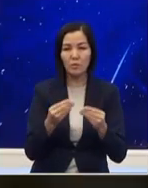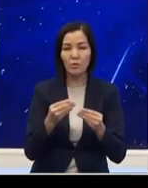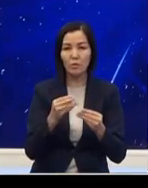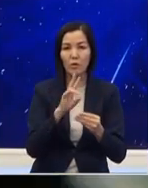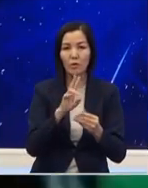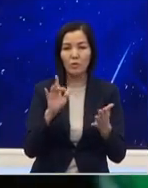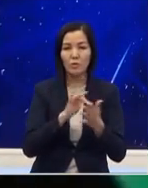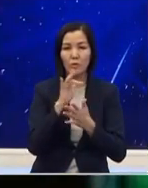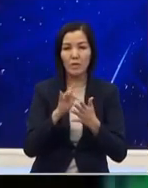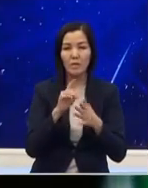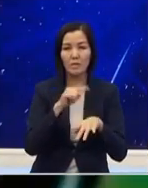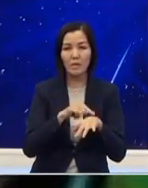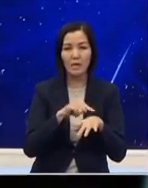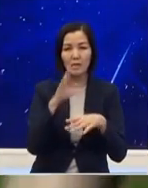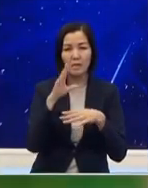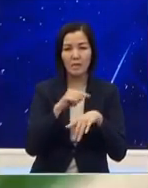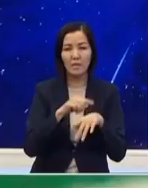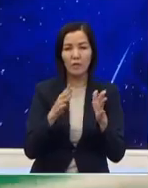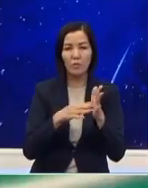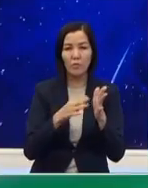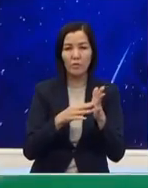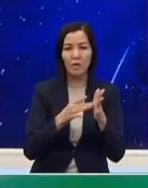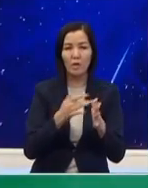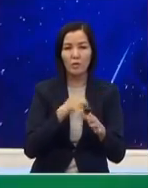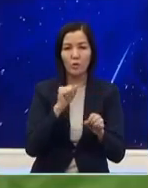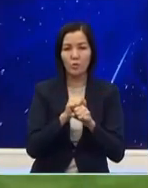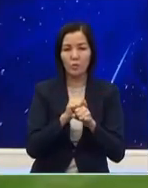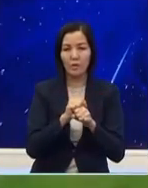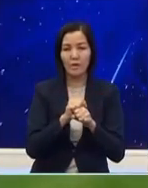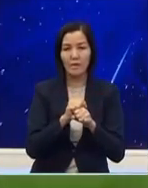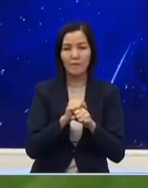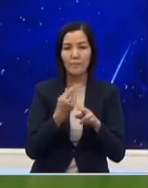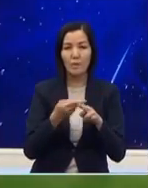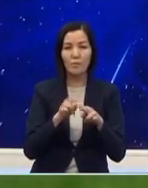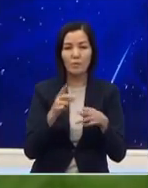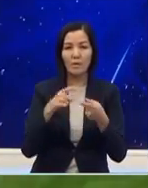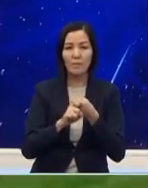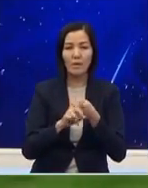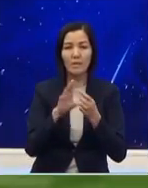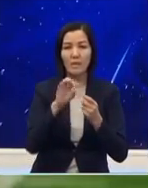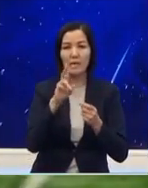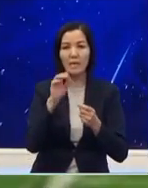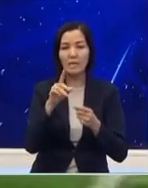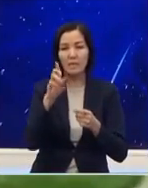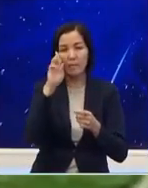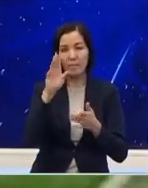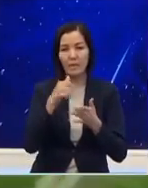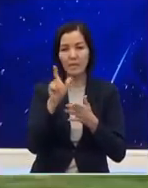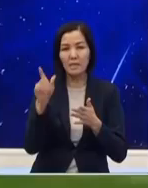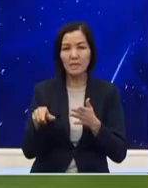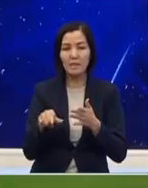Нұрсұлтан уақыты бойынша сағат кешкі 9-дар шамасында жүрегі тоқтап қалған. Осыған байланысты Аргентина президенті